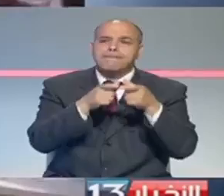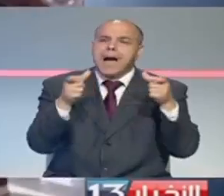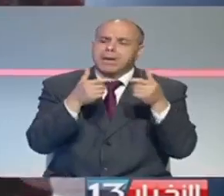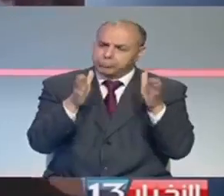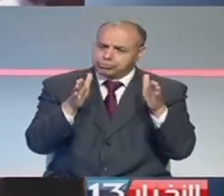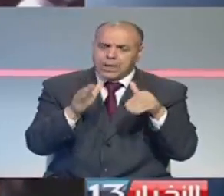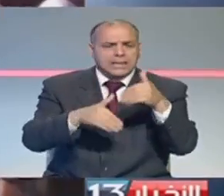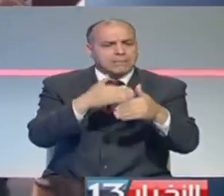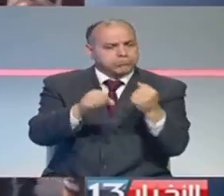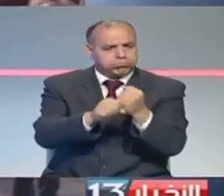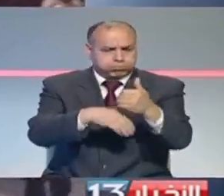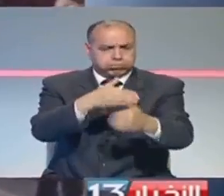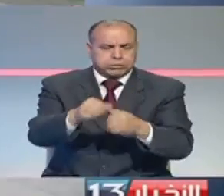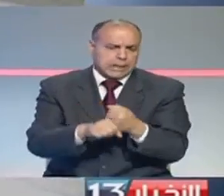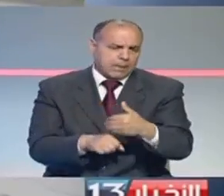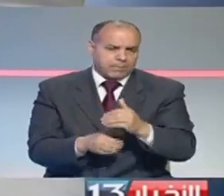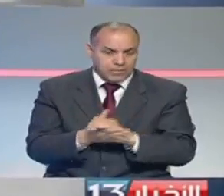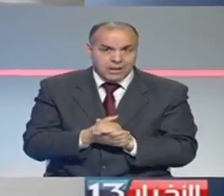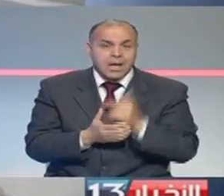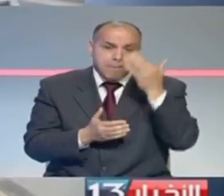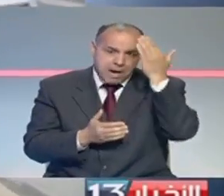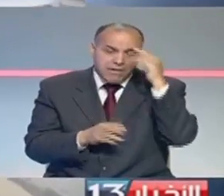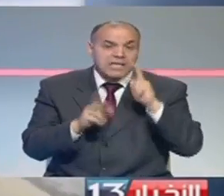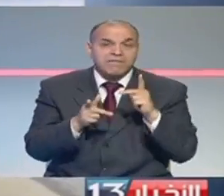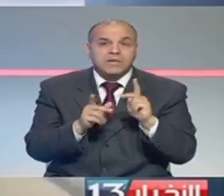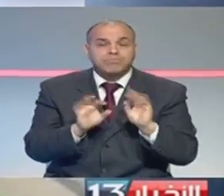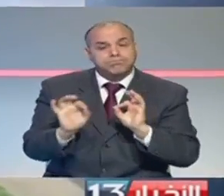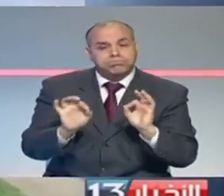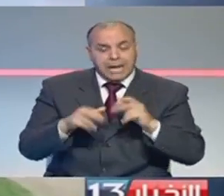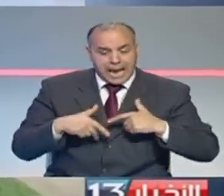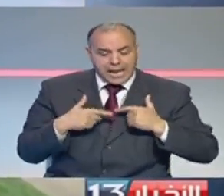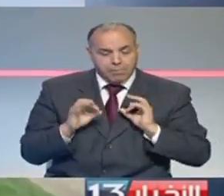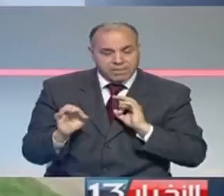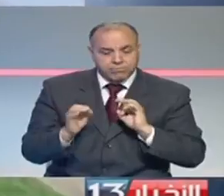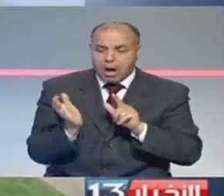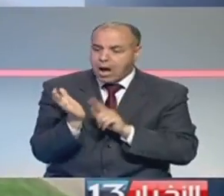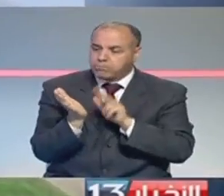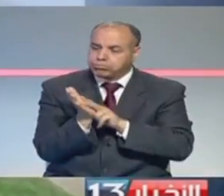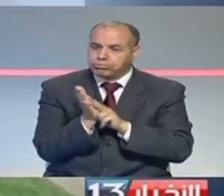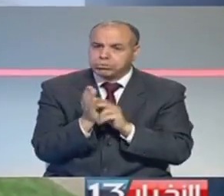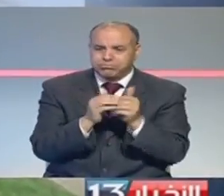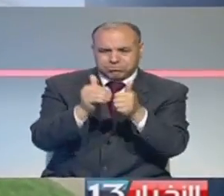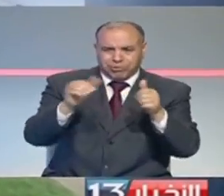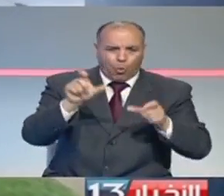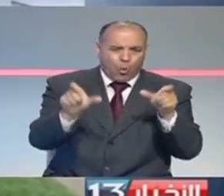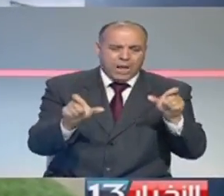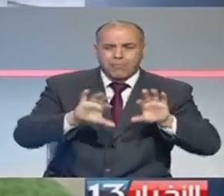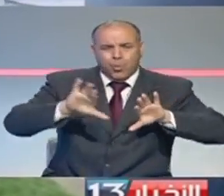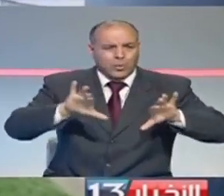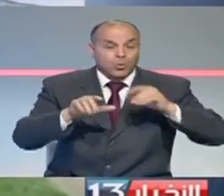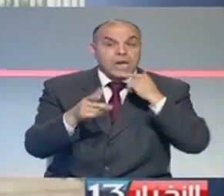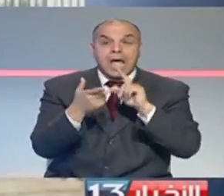واستكمال الاعمال الانشائيه لمعرفه كيفيه سير الحياه وتطبيق التباعد الاجتماعي مع المواطنين